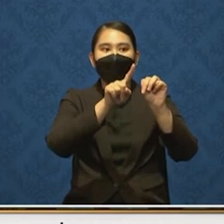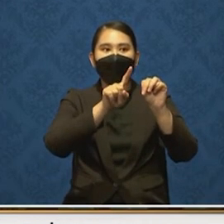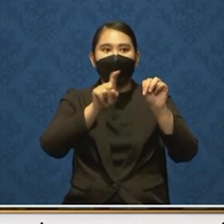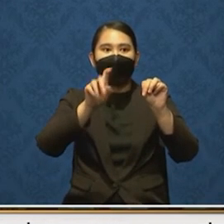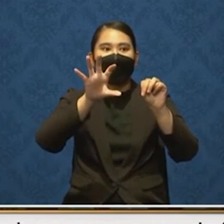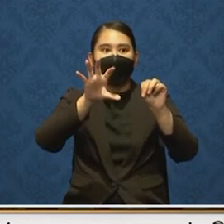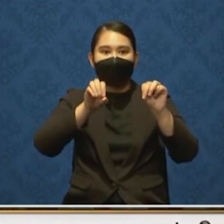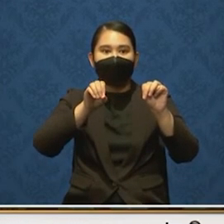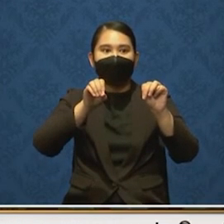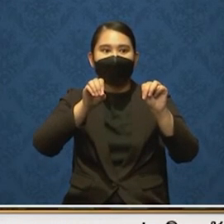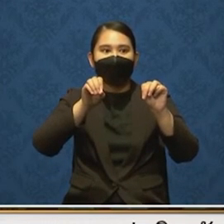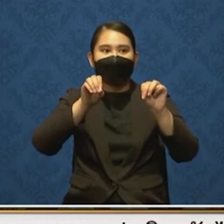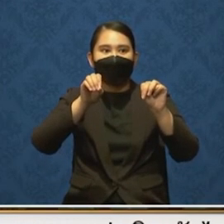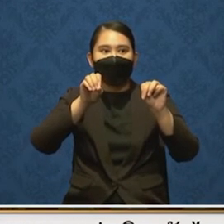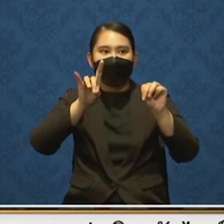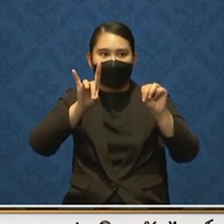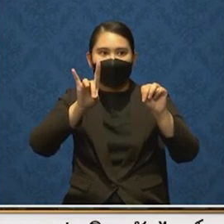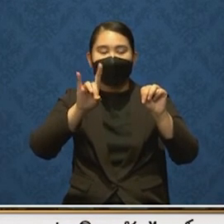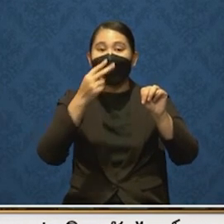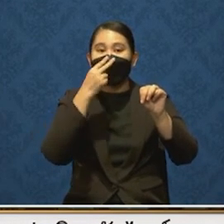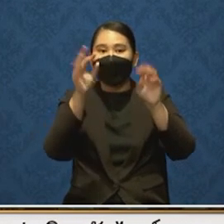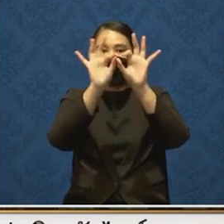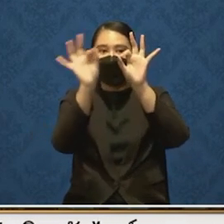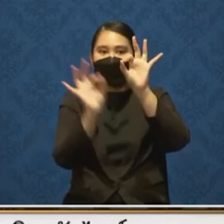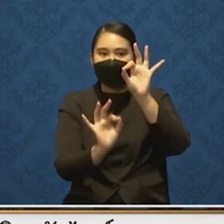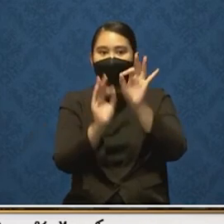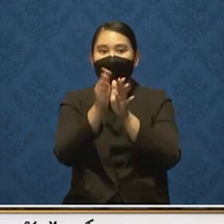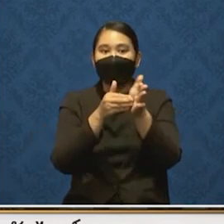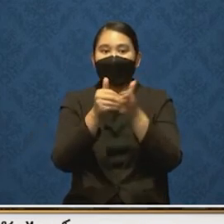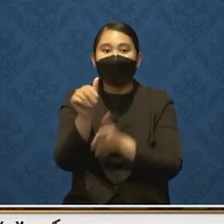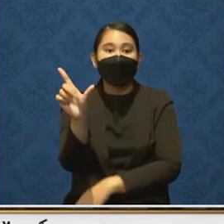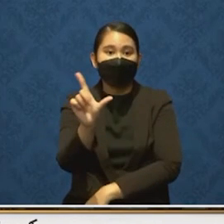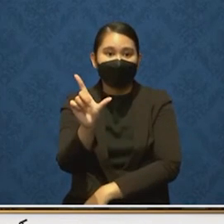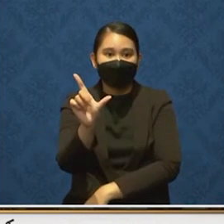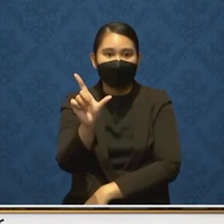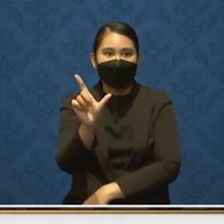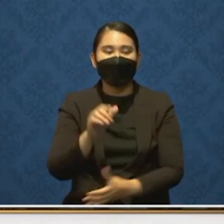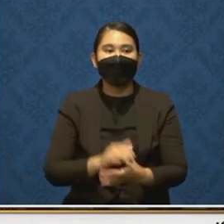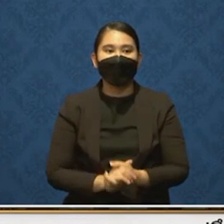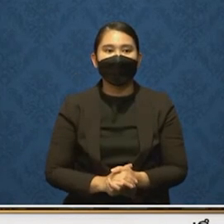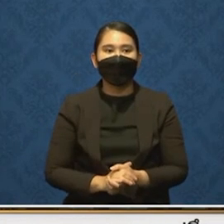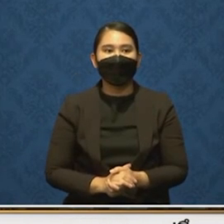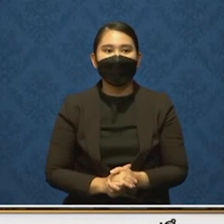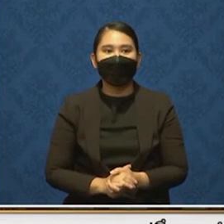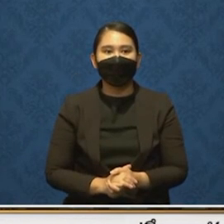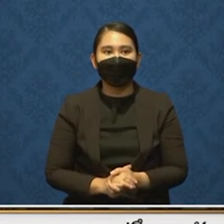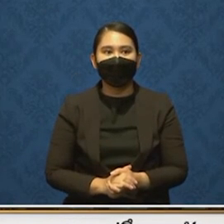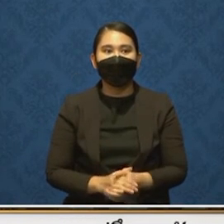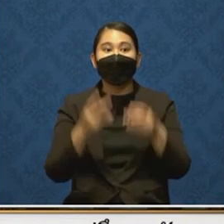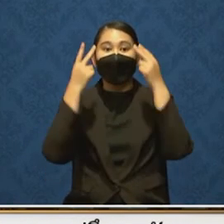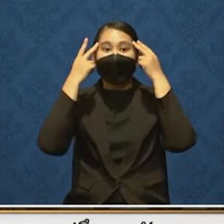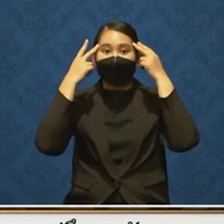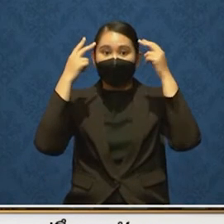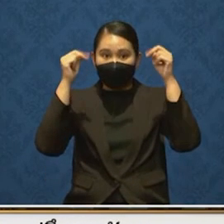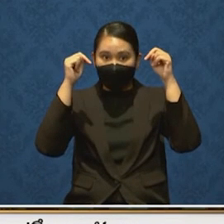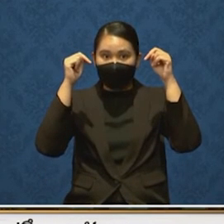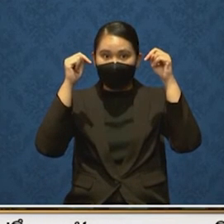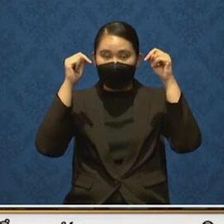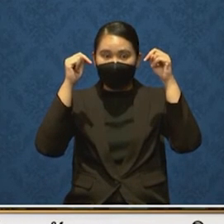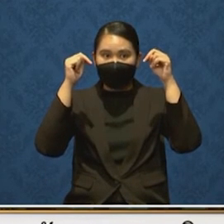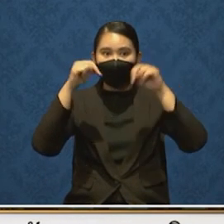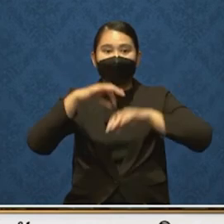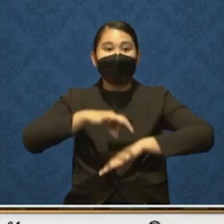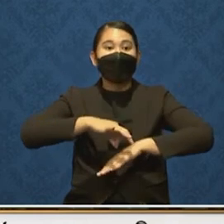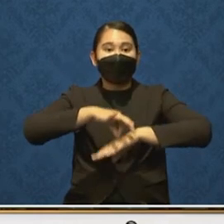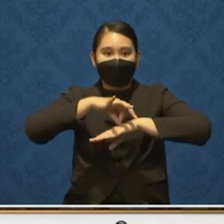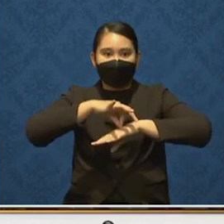ับดูเฉพาะตัเหืองเหืองบัทตแรก บนทัตเดียวนะครับ158 นะครับใยกรุมตรีจะรอง